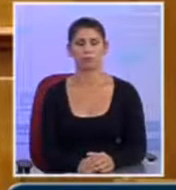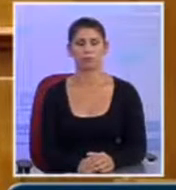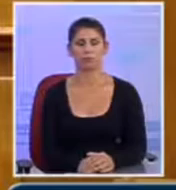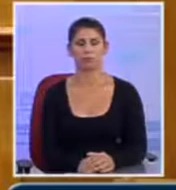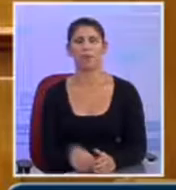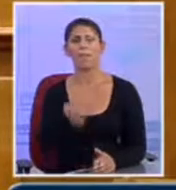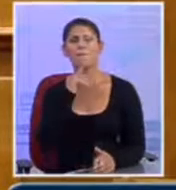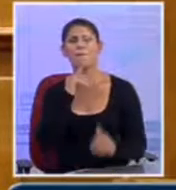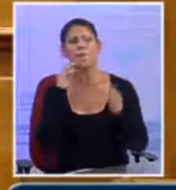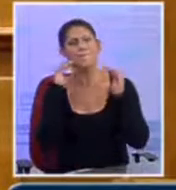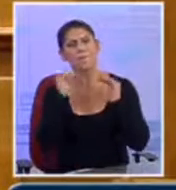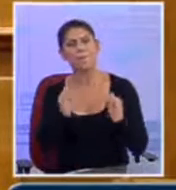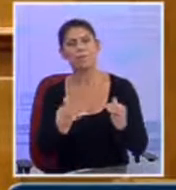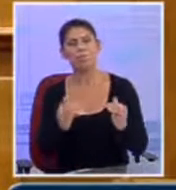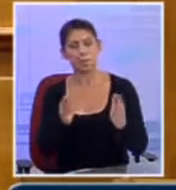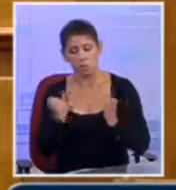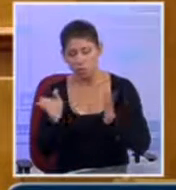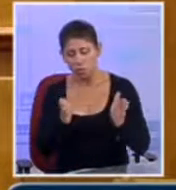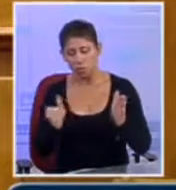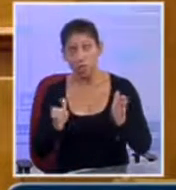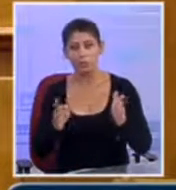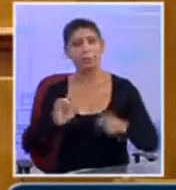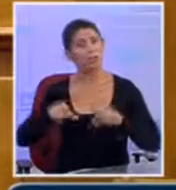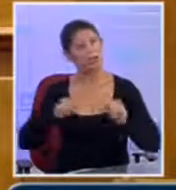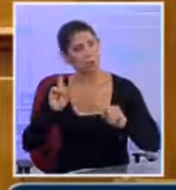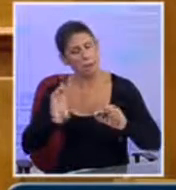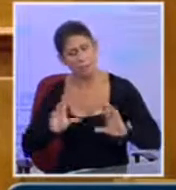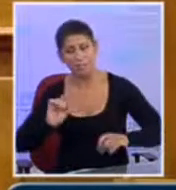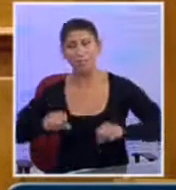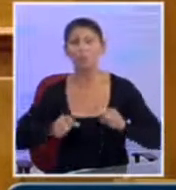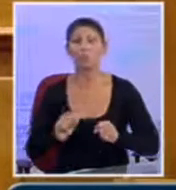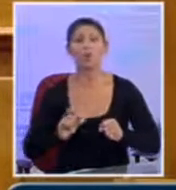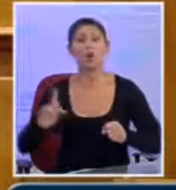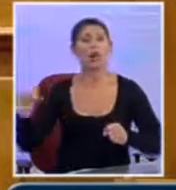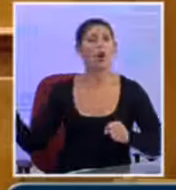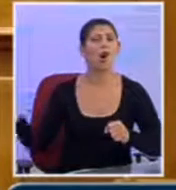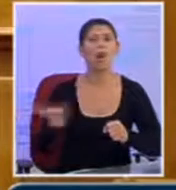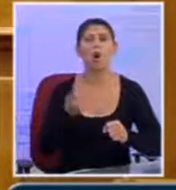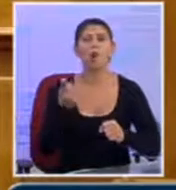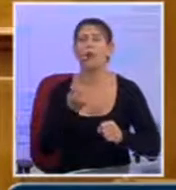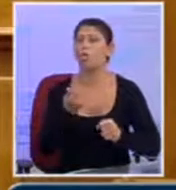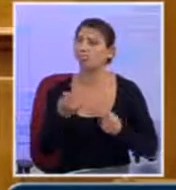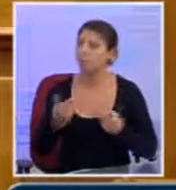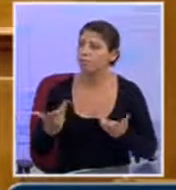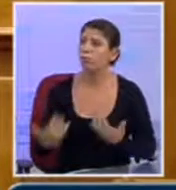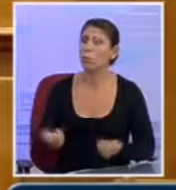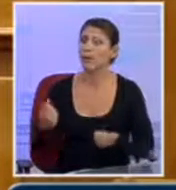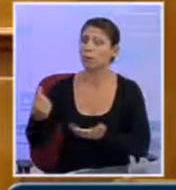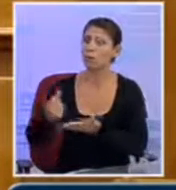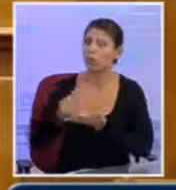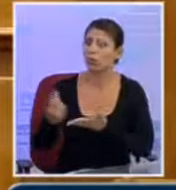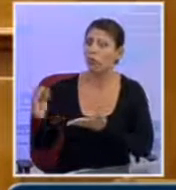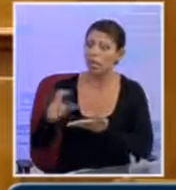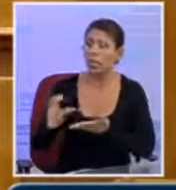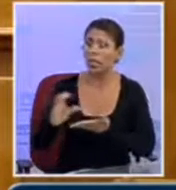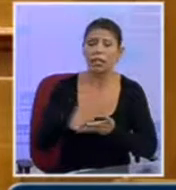διατήρηση και ο προσανατολισμός, η κινητοποίηση μάλλον, όλων των διαθέσιμων χρηματοδοτικών πόρων προκειμένου να